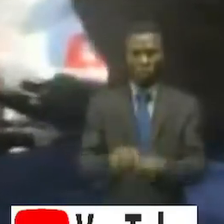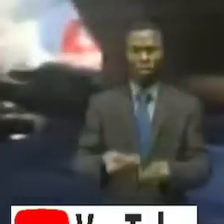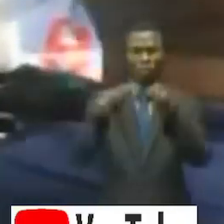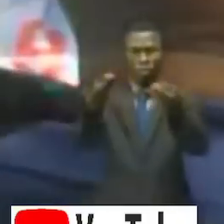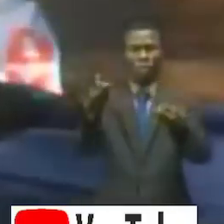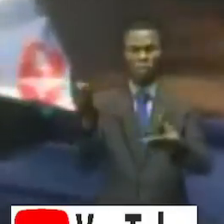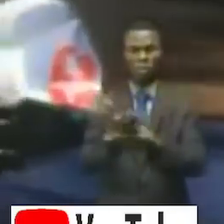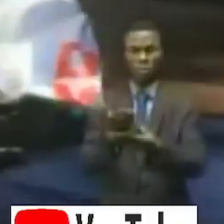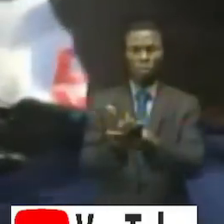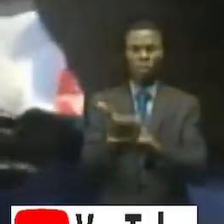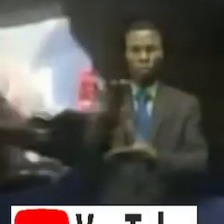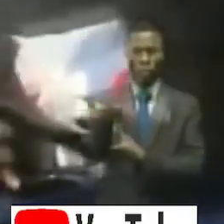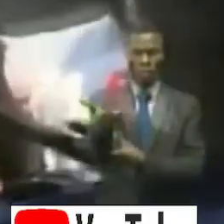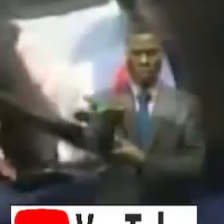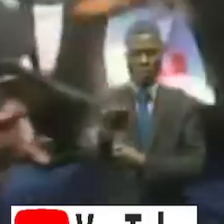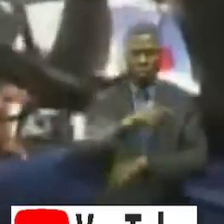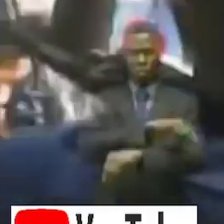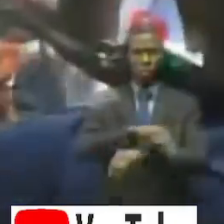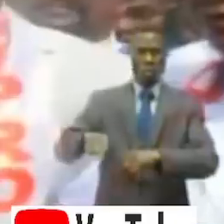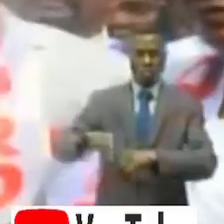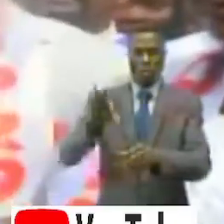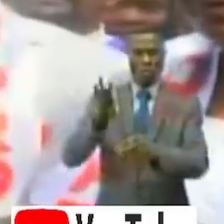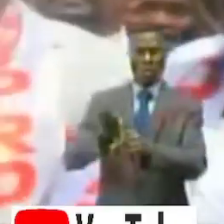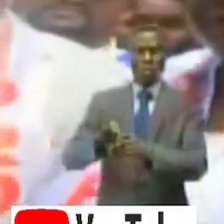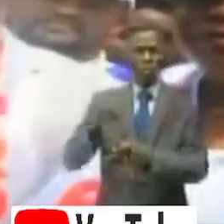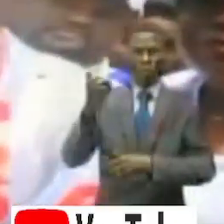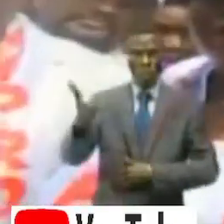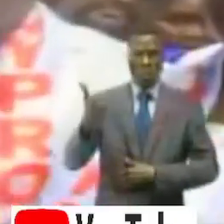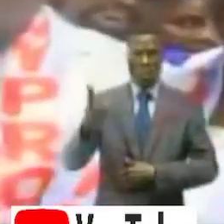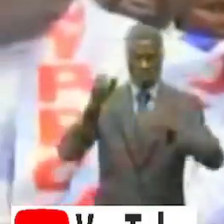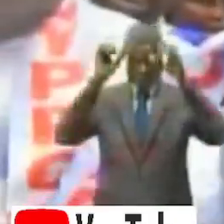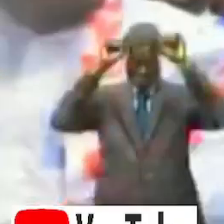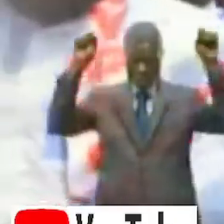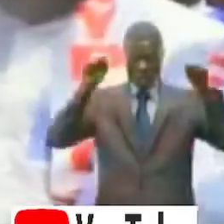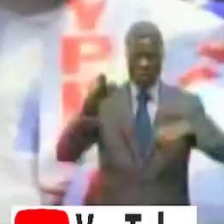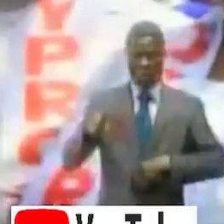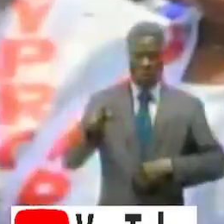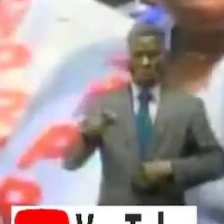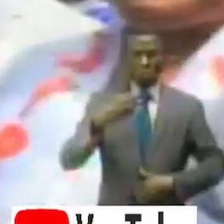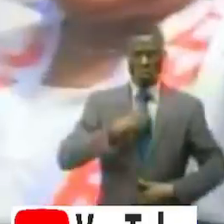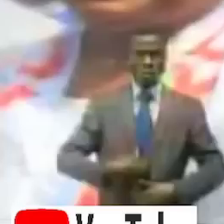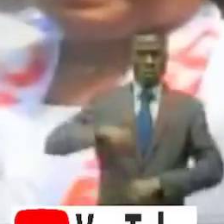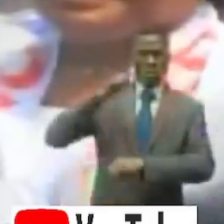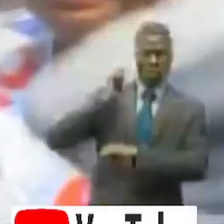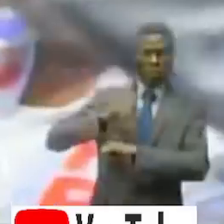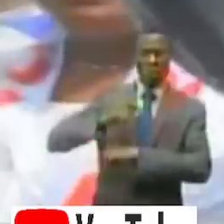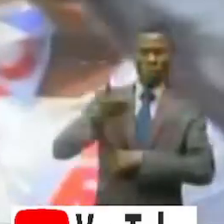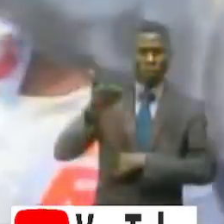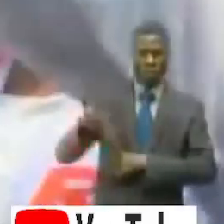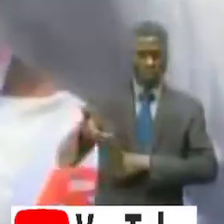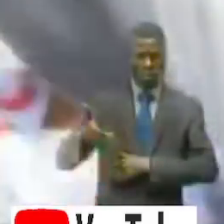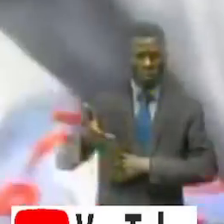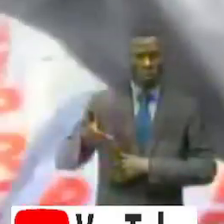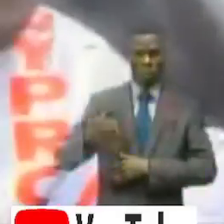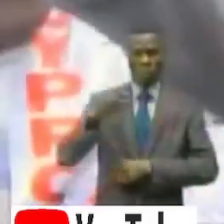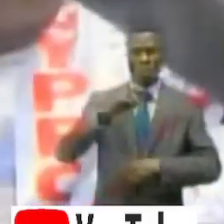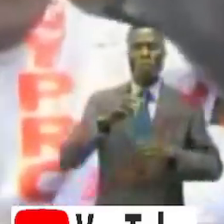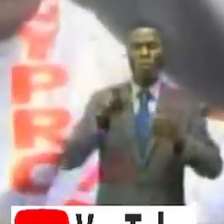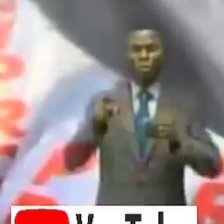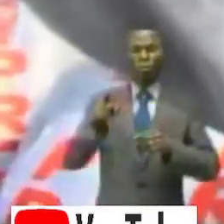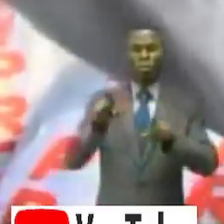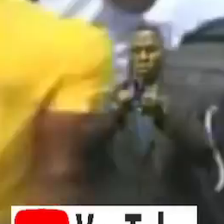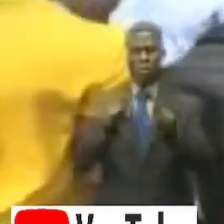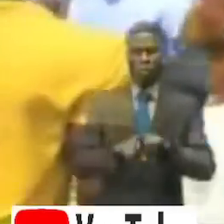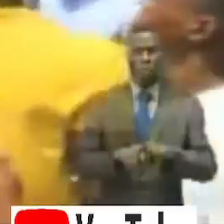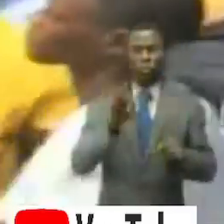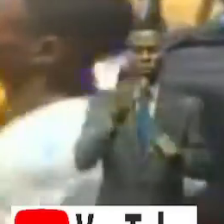déposer le mémorandum à la centrale électorale. Son président, Maître Constant Mutamba Tungunga, en républicain, ainsi que